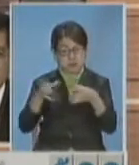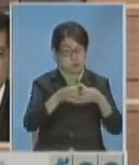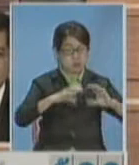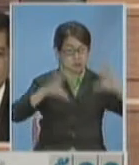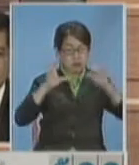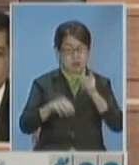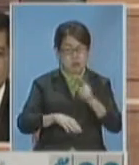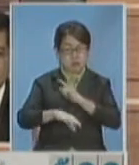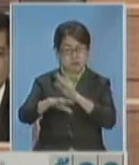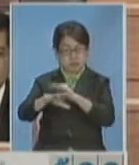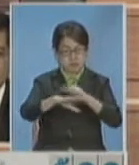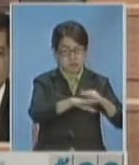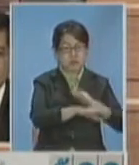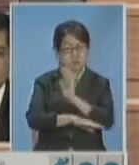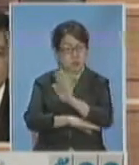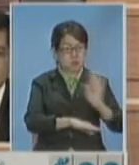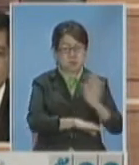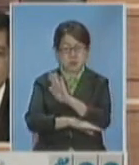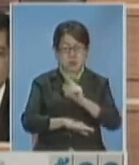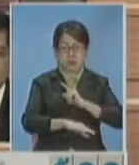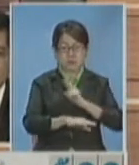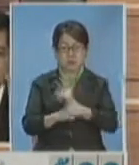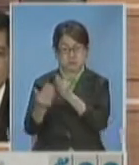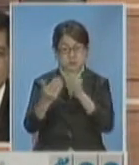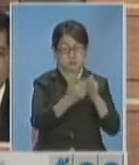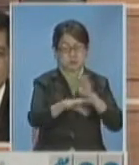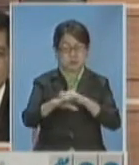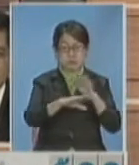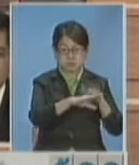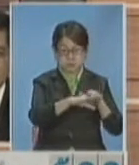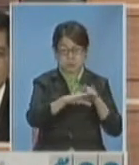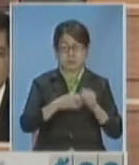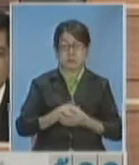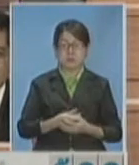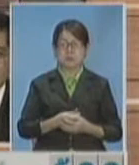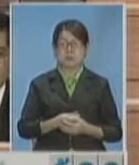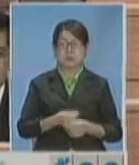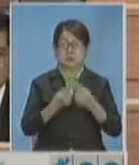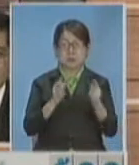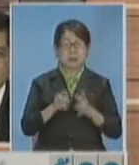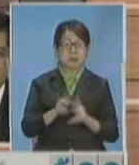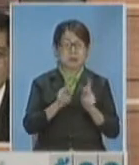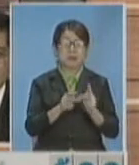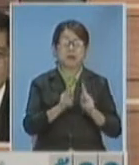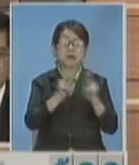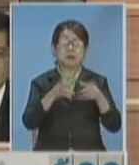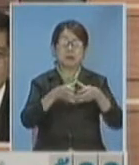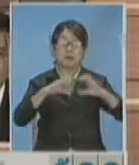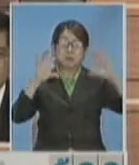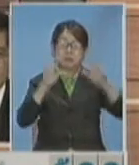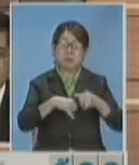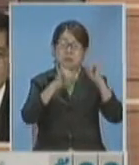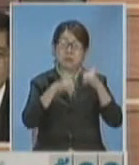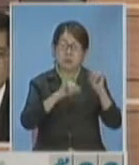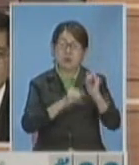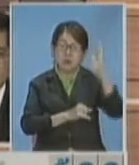การควบคุมสมาชิกฝ่ายตนในการประท้วงหรือการพาดพิงและวิปไม่เห็นทำตามเลยครับปล่อย